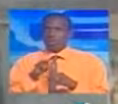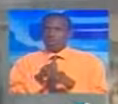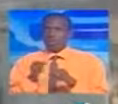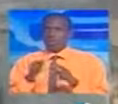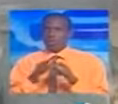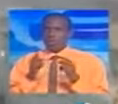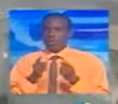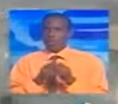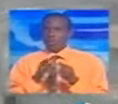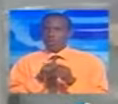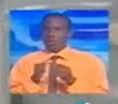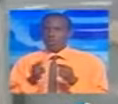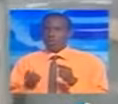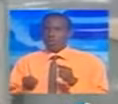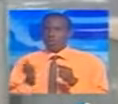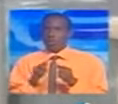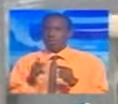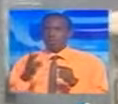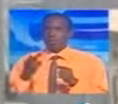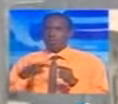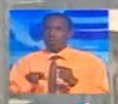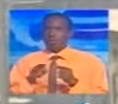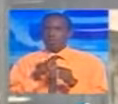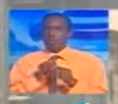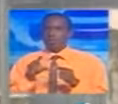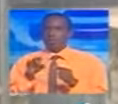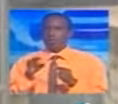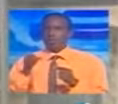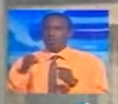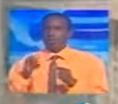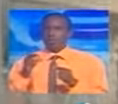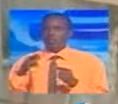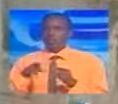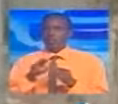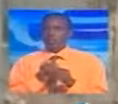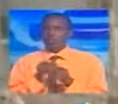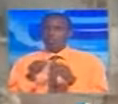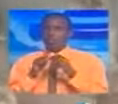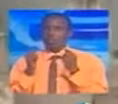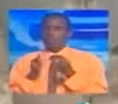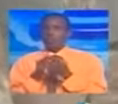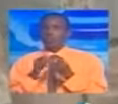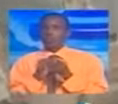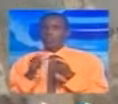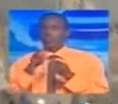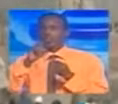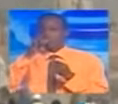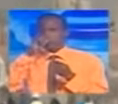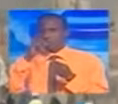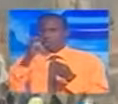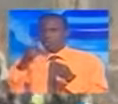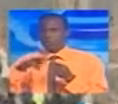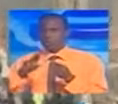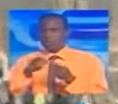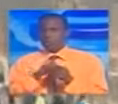Et bien donc les pompiers sont arrivés rapidement sur le lieu, mais l'étroitesse des ruelles de ce quartier a rendu difficile